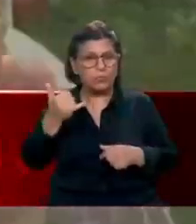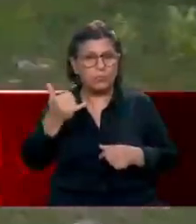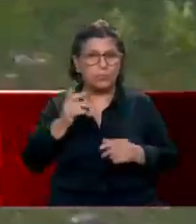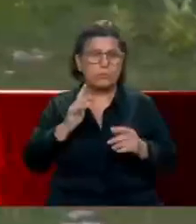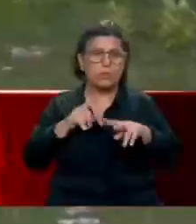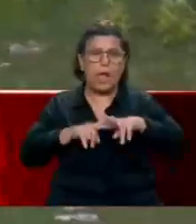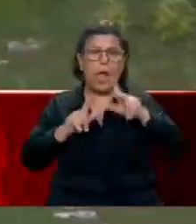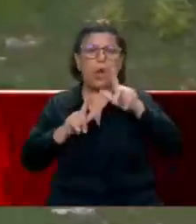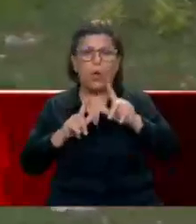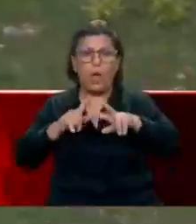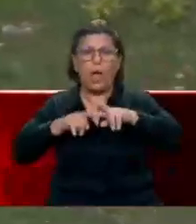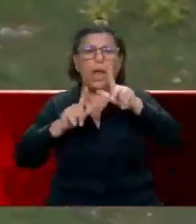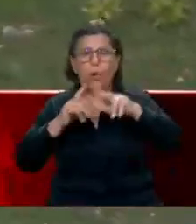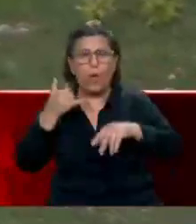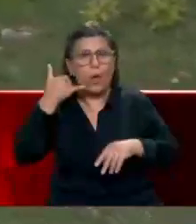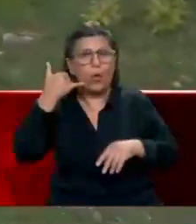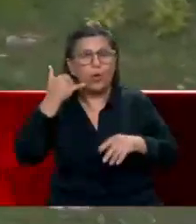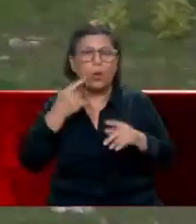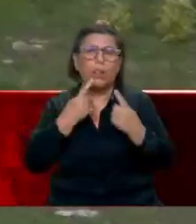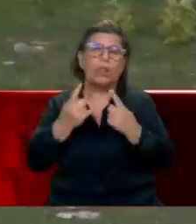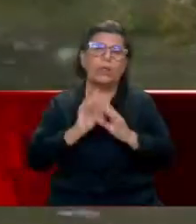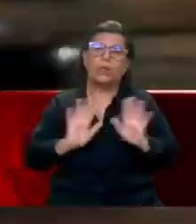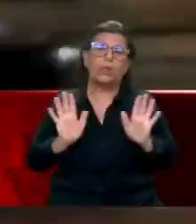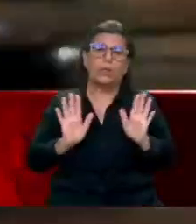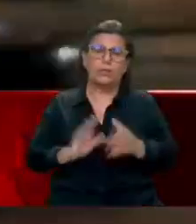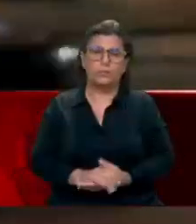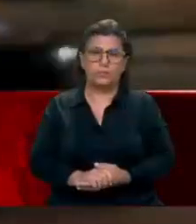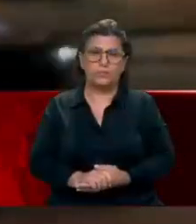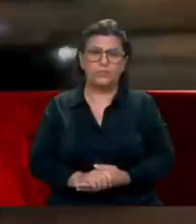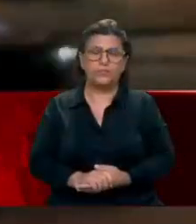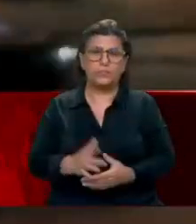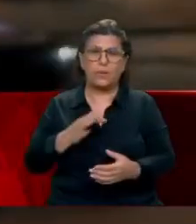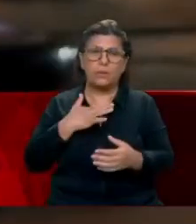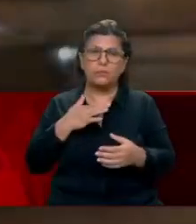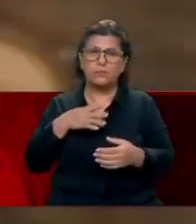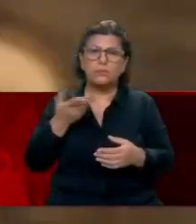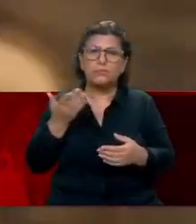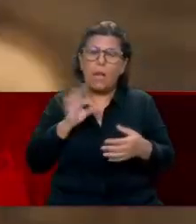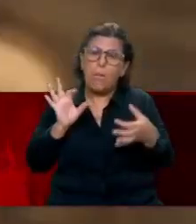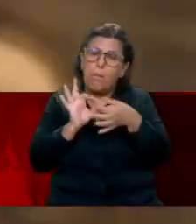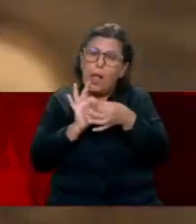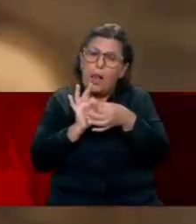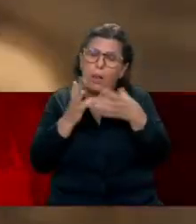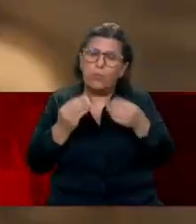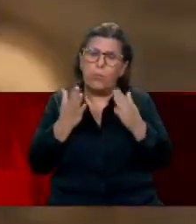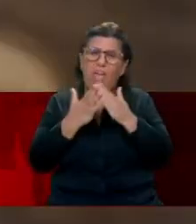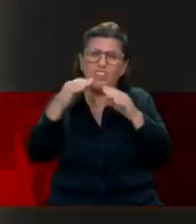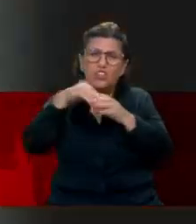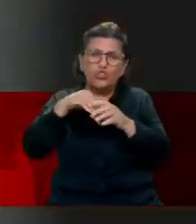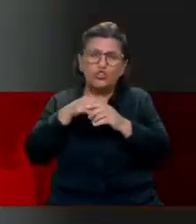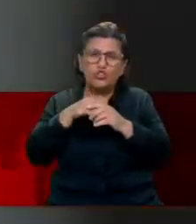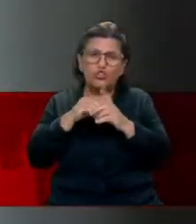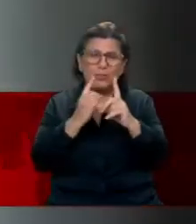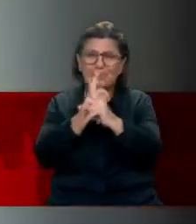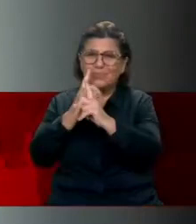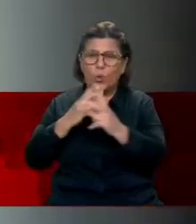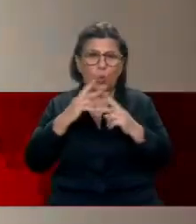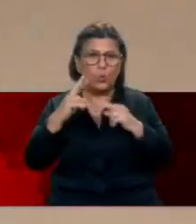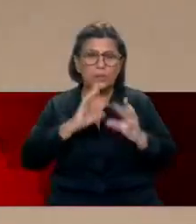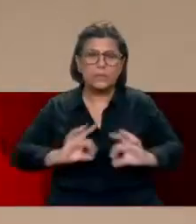kadar. Bazen böyle yapıyorlar, bu ne yapıyorlarsa ben ne bileyim. Adeta bağımlısıyız. Bir evin içinde kimse birbiriyle konuşmaz,